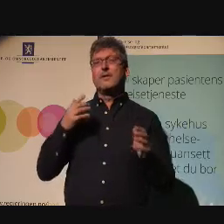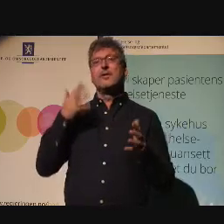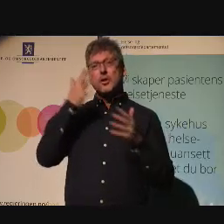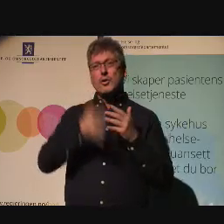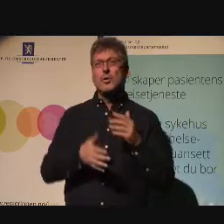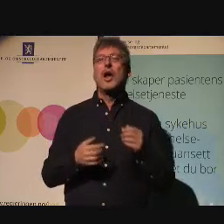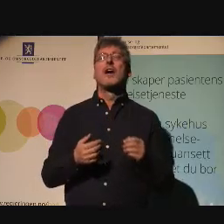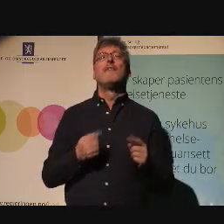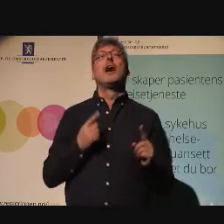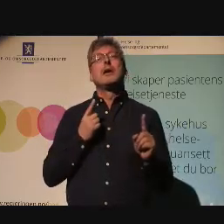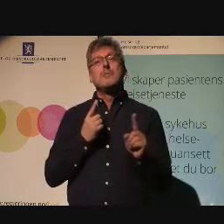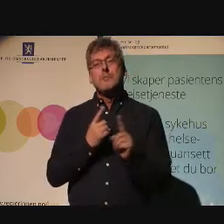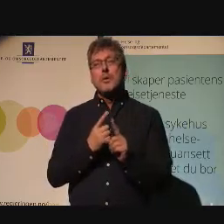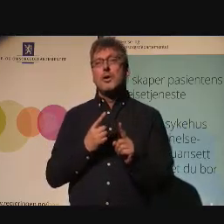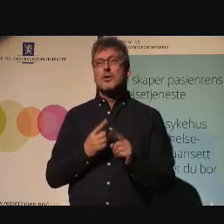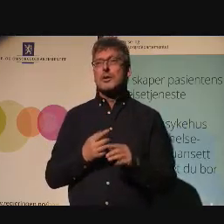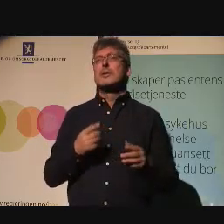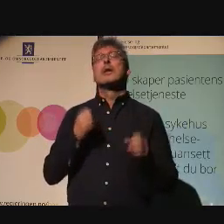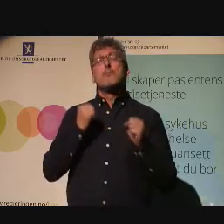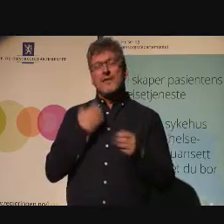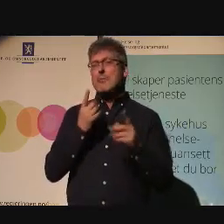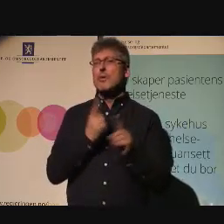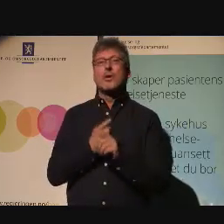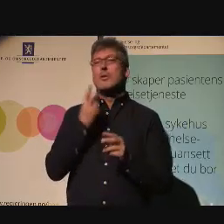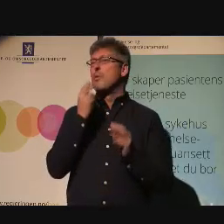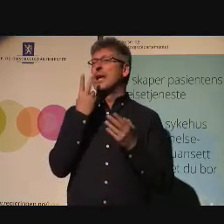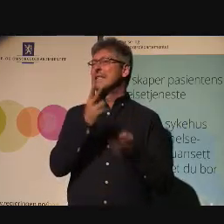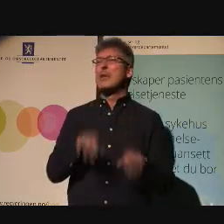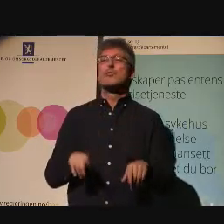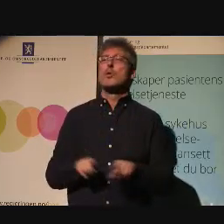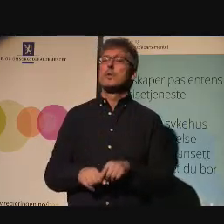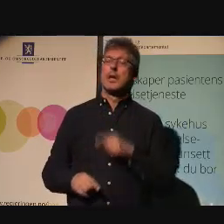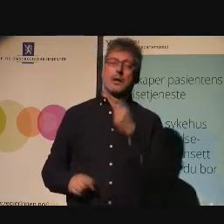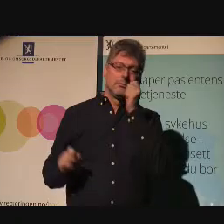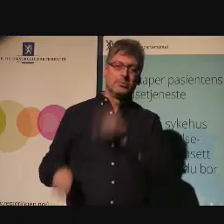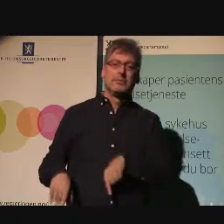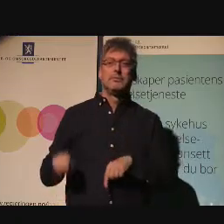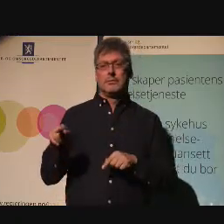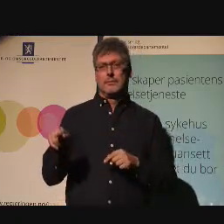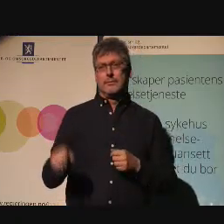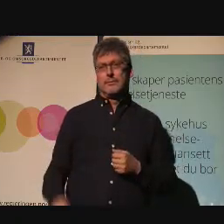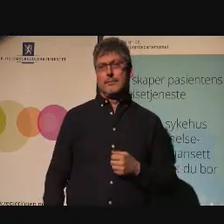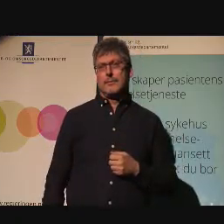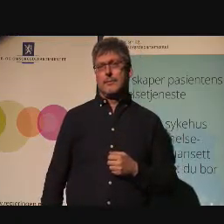imøtekommende, og de må ikke se ut som om de ikke bryr seg.